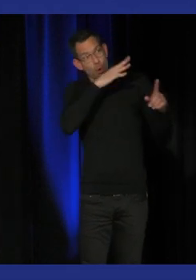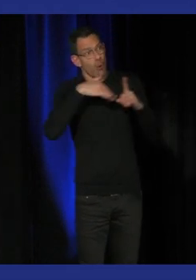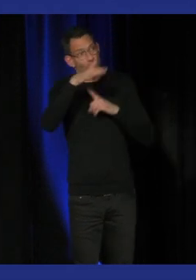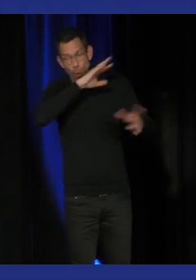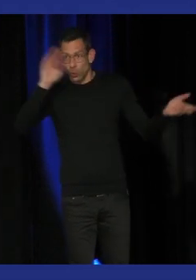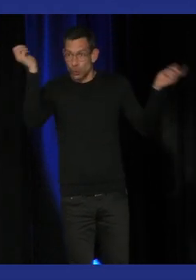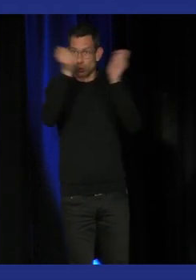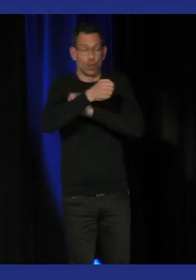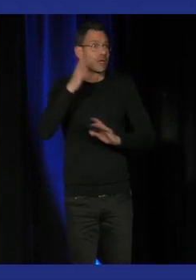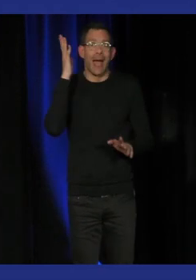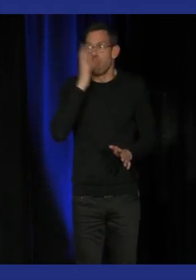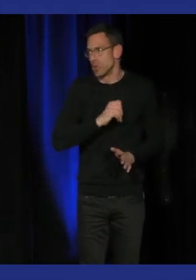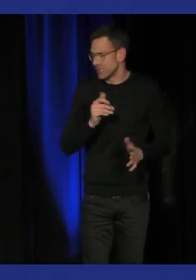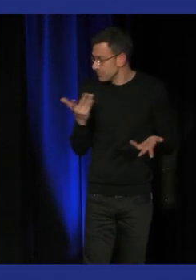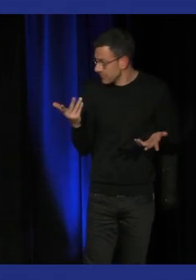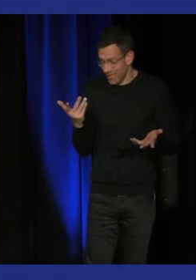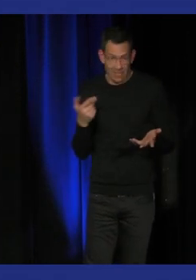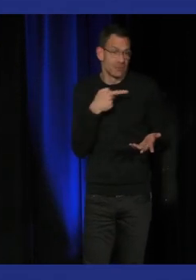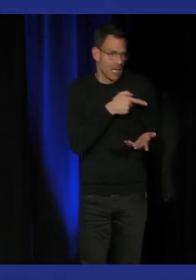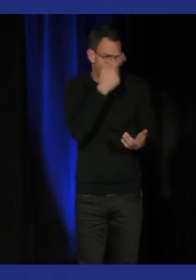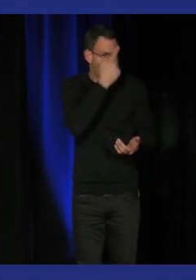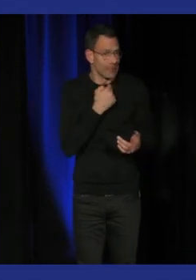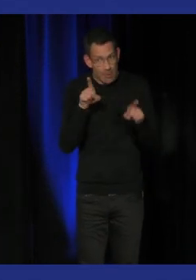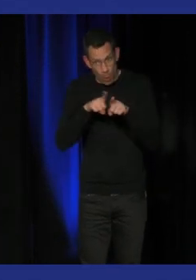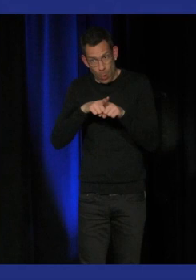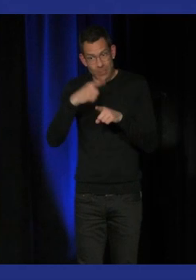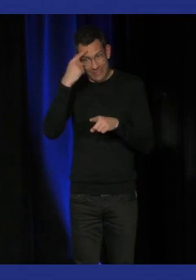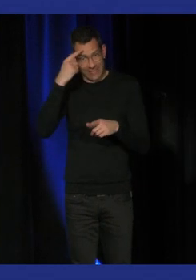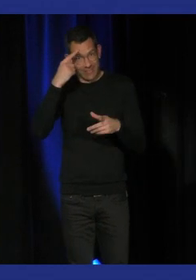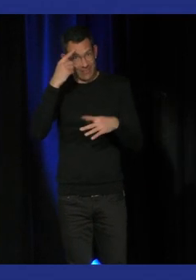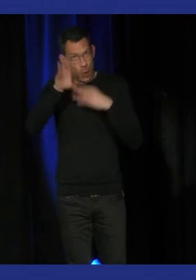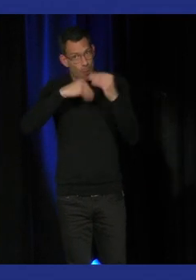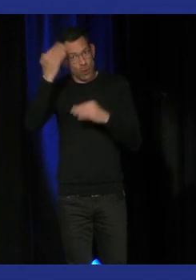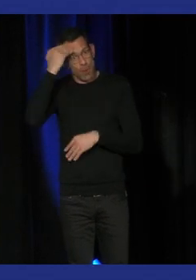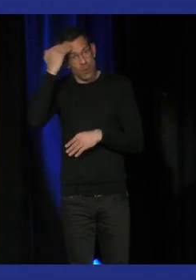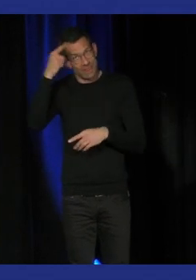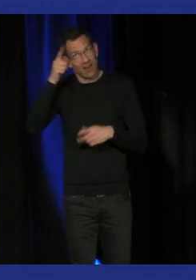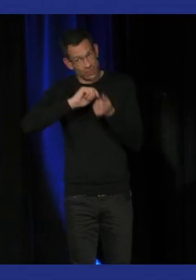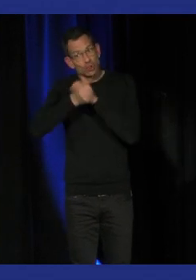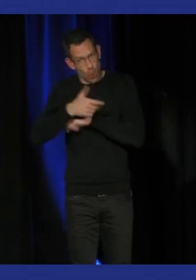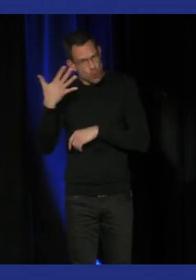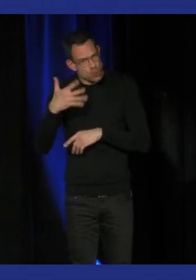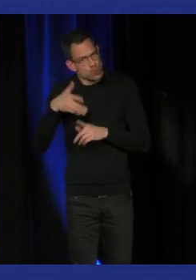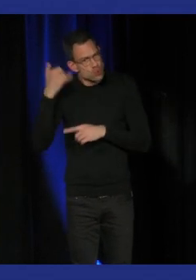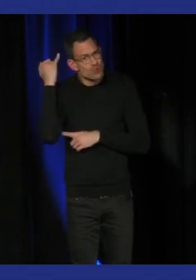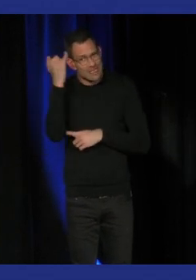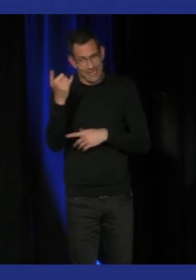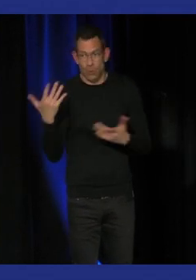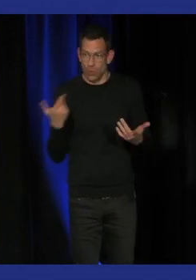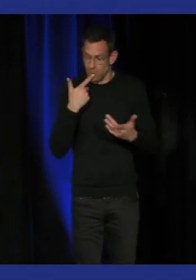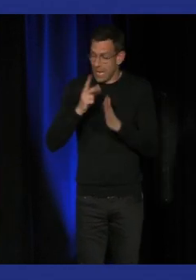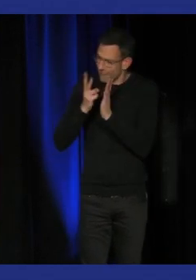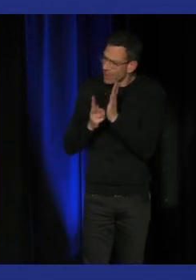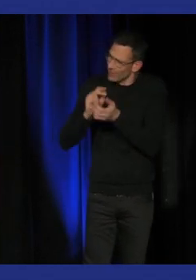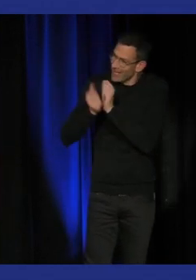mental c'est long à changer. Hein. Donc on a aussi ces problèmes-là. Donc avant les questions de vocabulaire, il y a l'univers mental, la